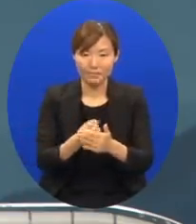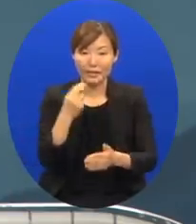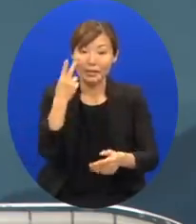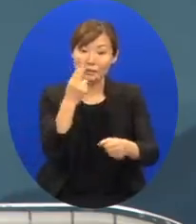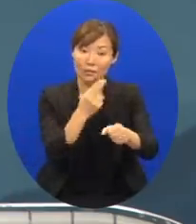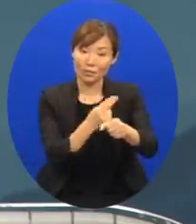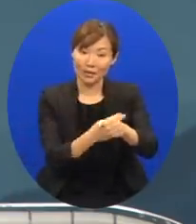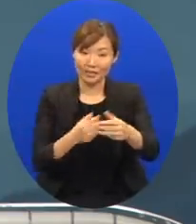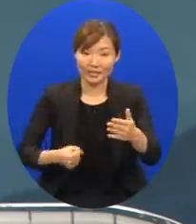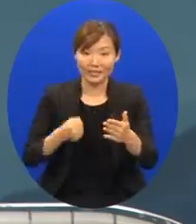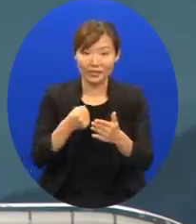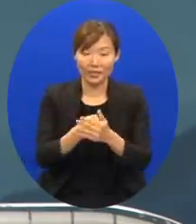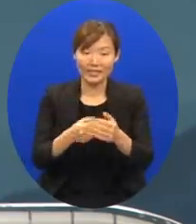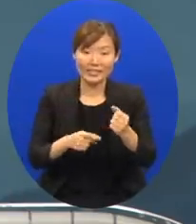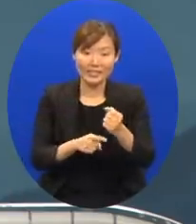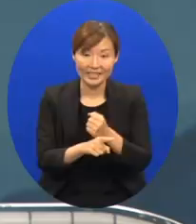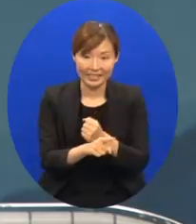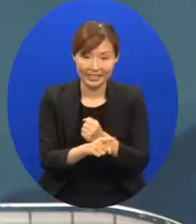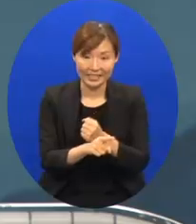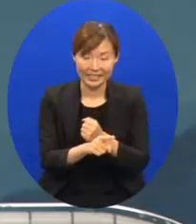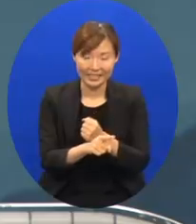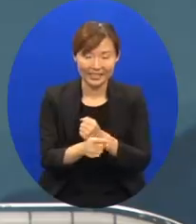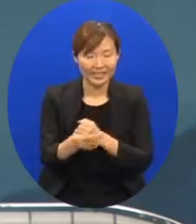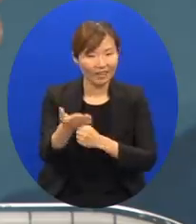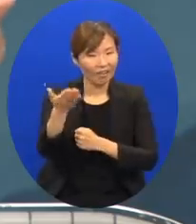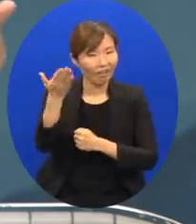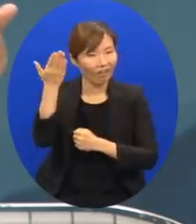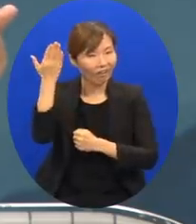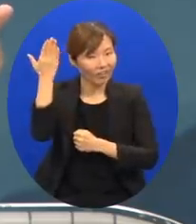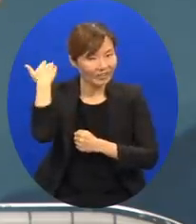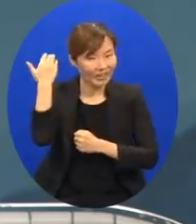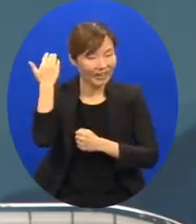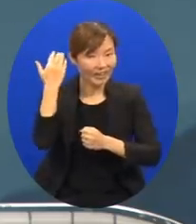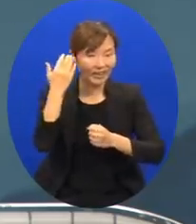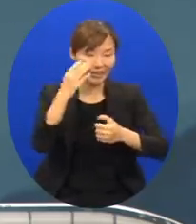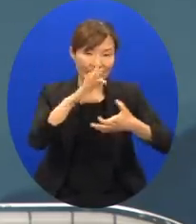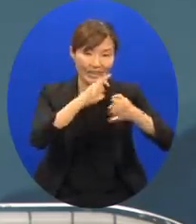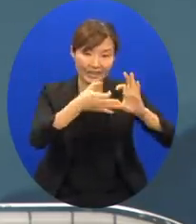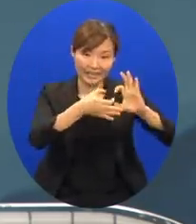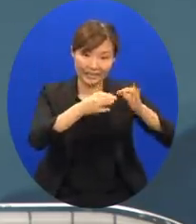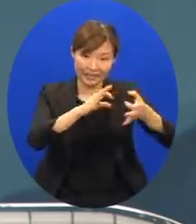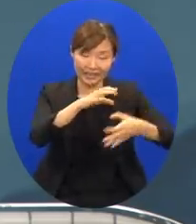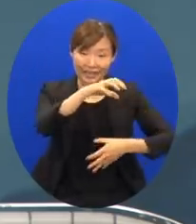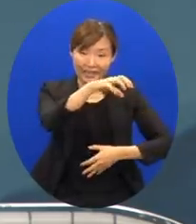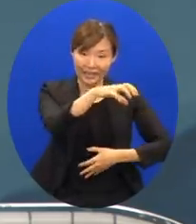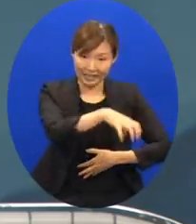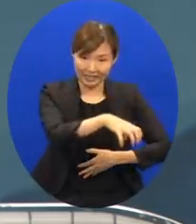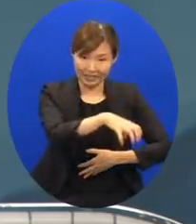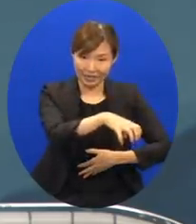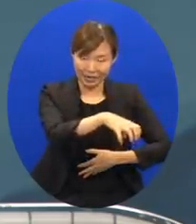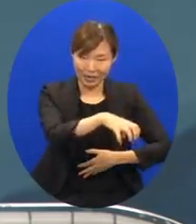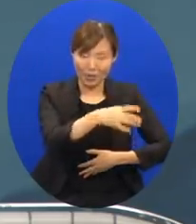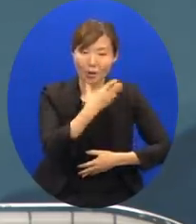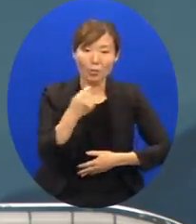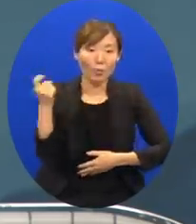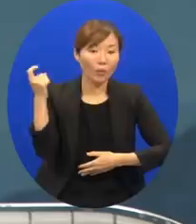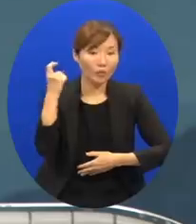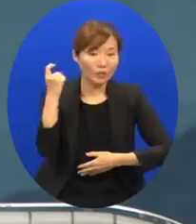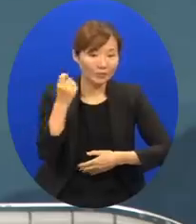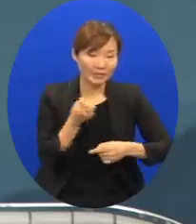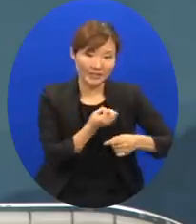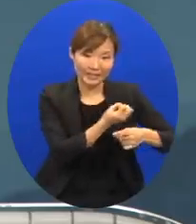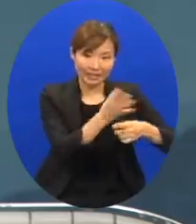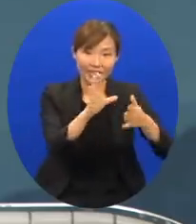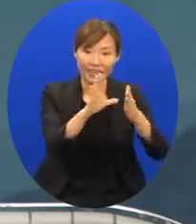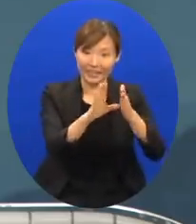작정한 이유는 바로 고전의 아테네에서 거기서 복음을 잘 할 때 그 아테네는